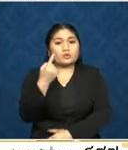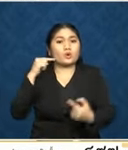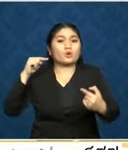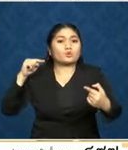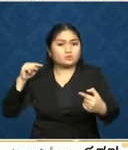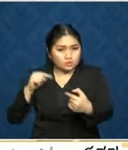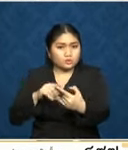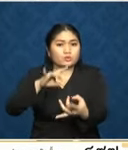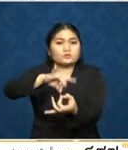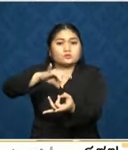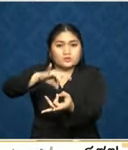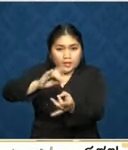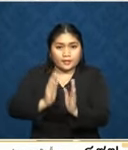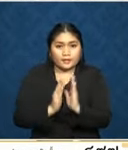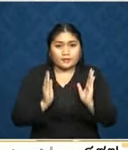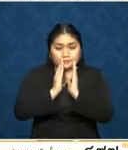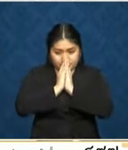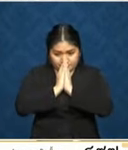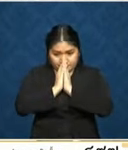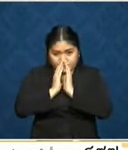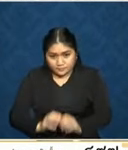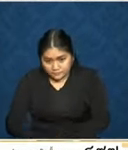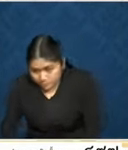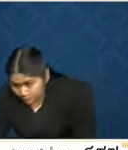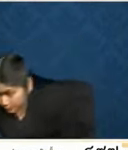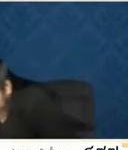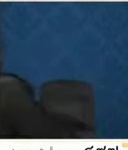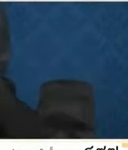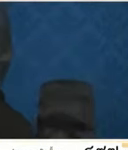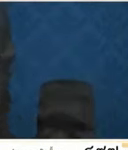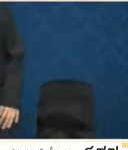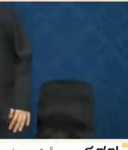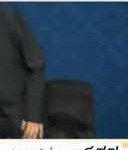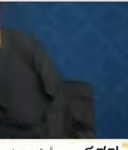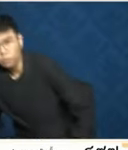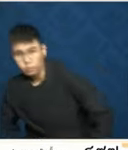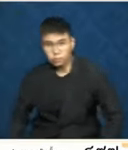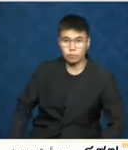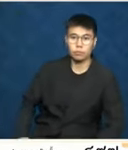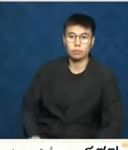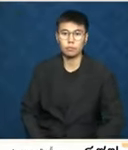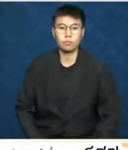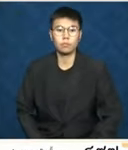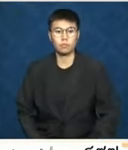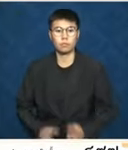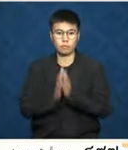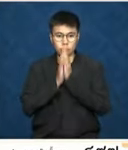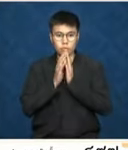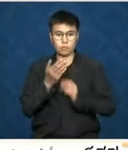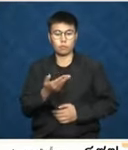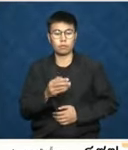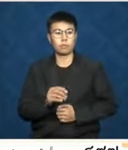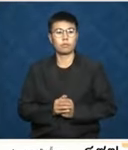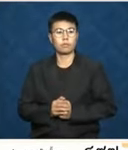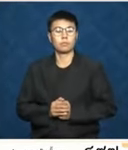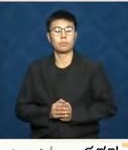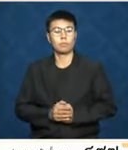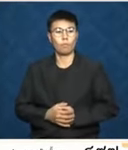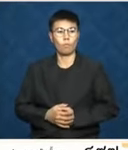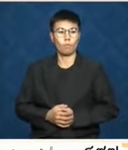โลกจังหวัดสุโขทัยด้วยค่ะขอบพระคุณมากค่ะขอเชิญคุณชนธานีเชื้อน้อย